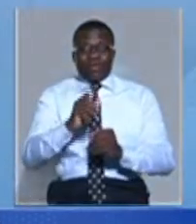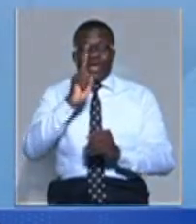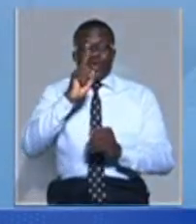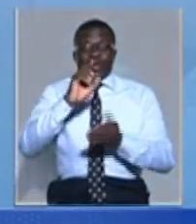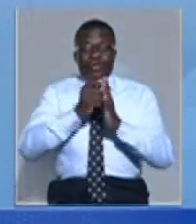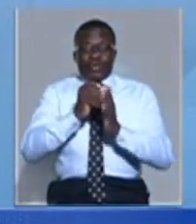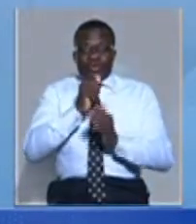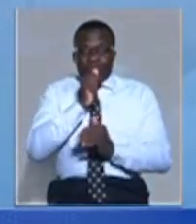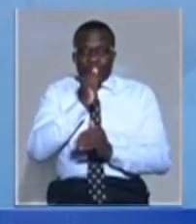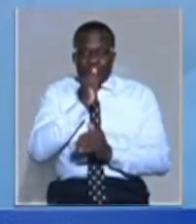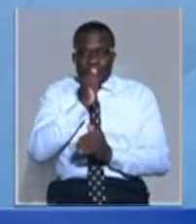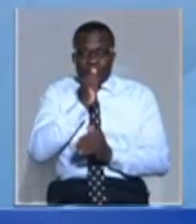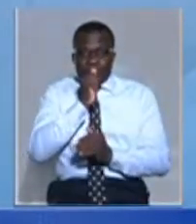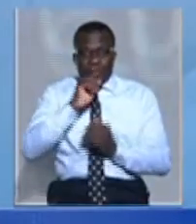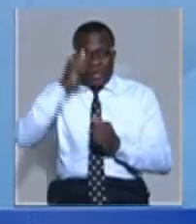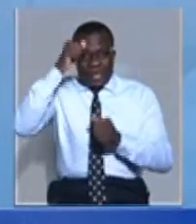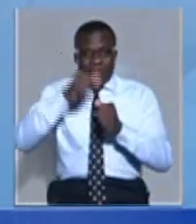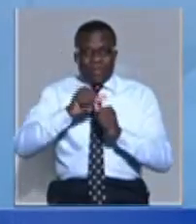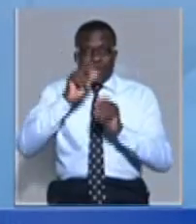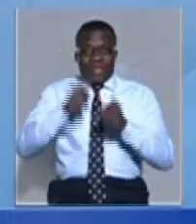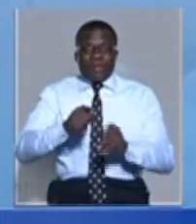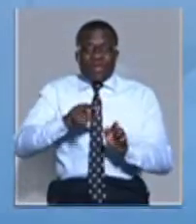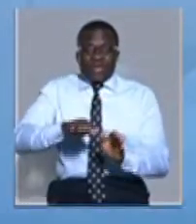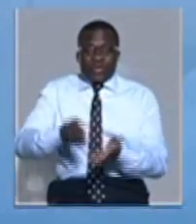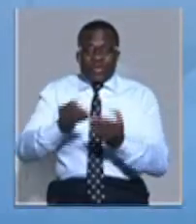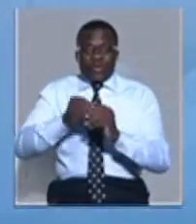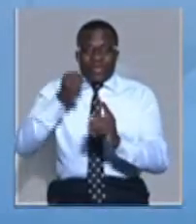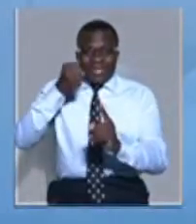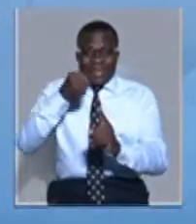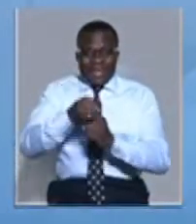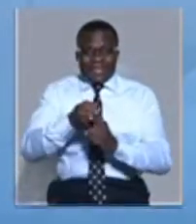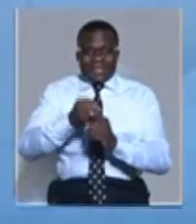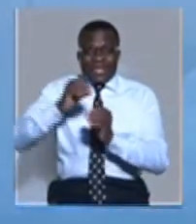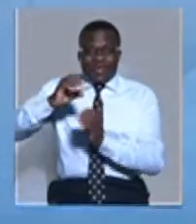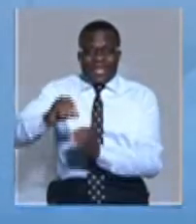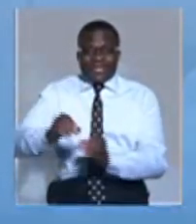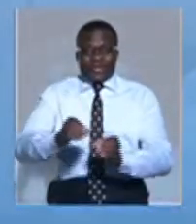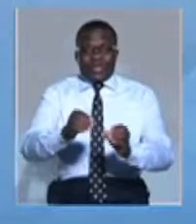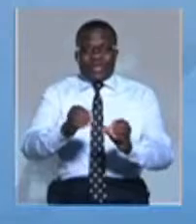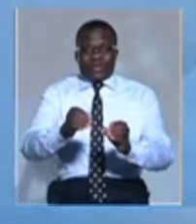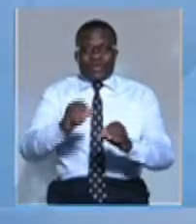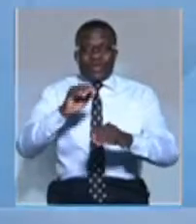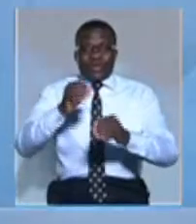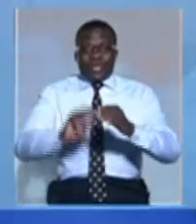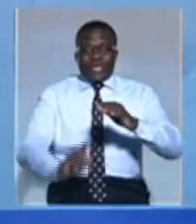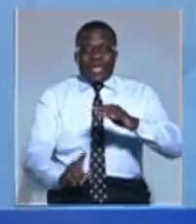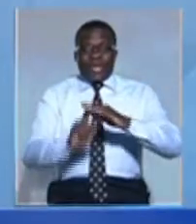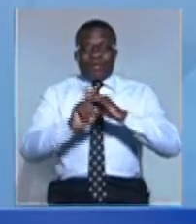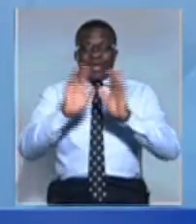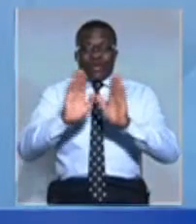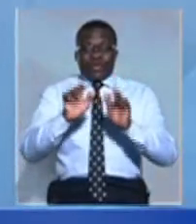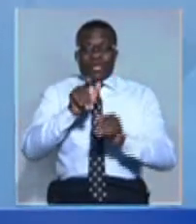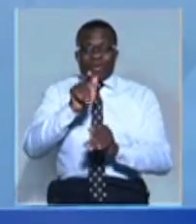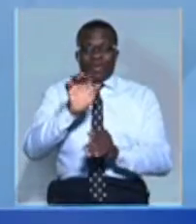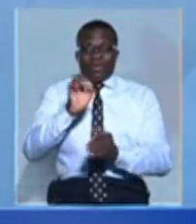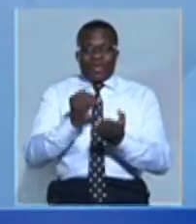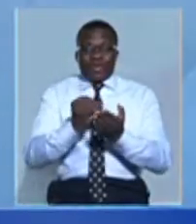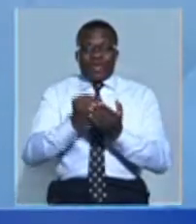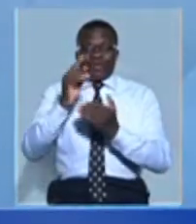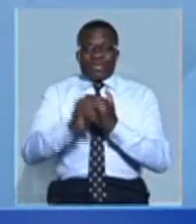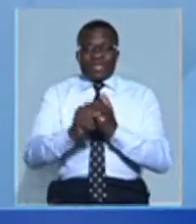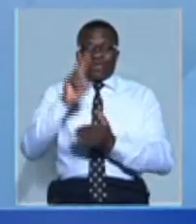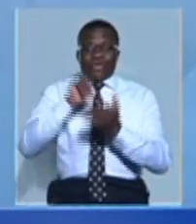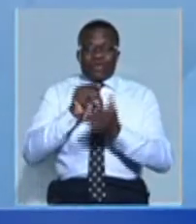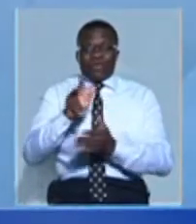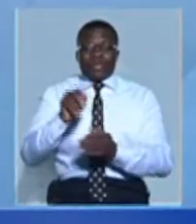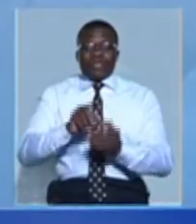de silence à la mémoire des personnes décédées dans l'accident de la circulation survenu le dimanche 29 janvier